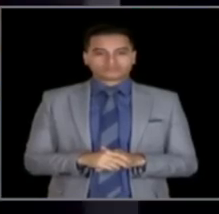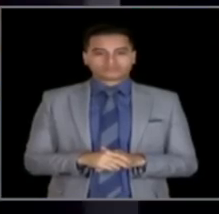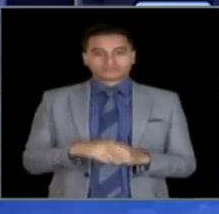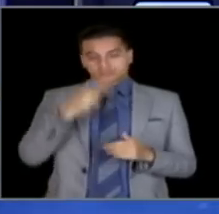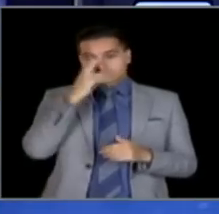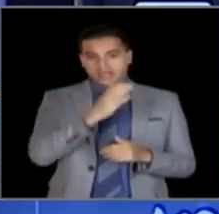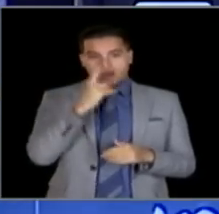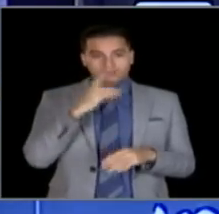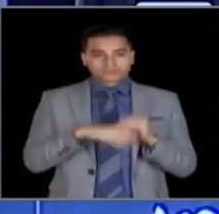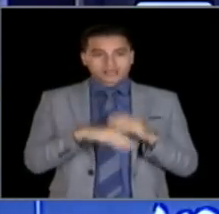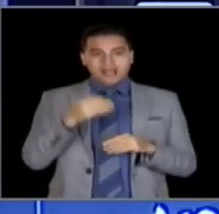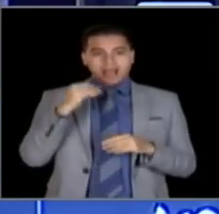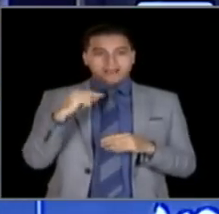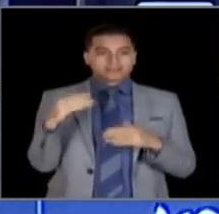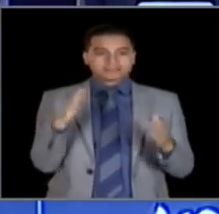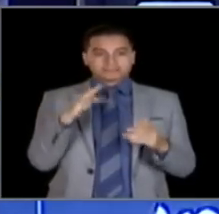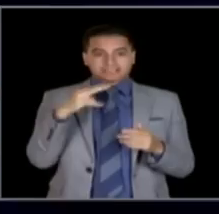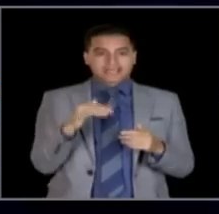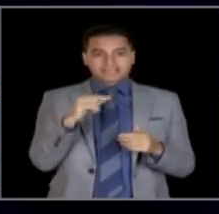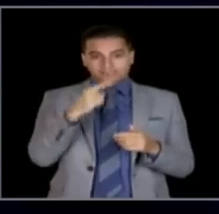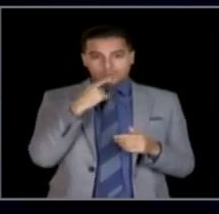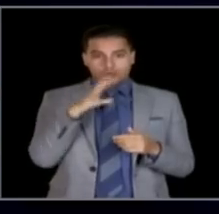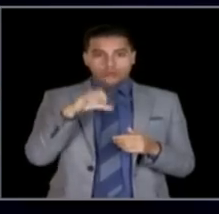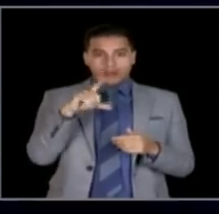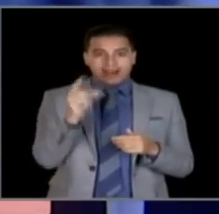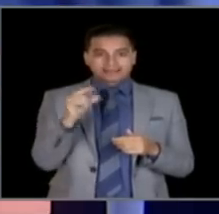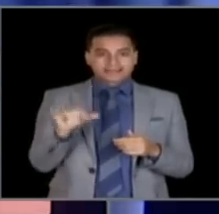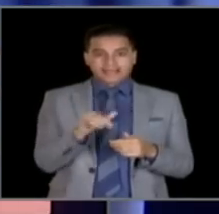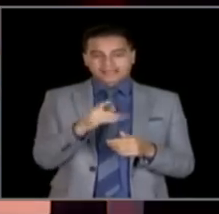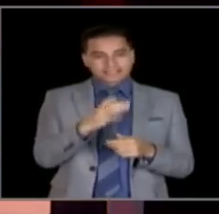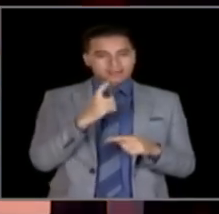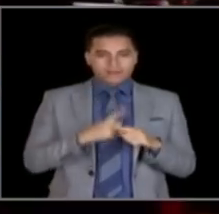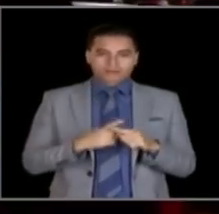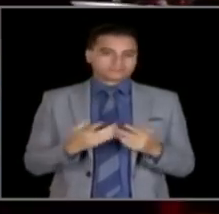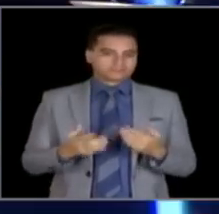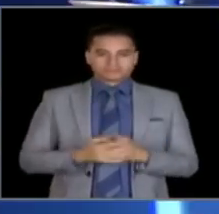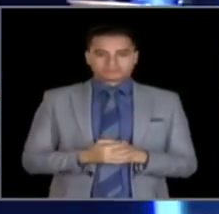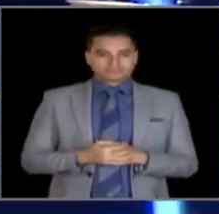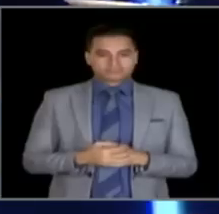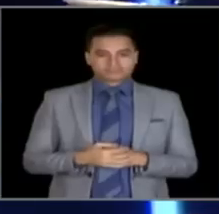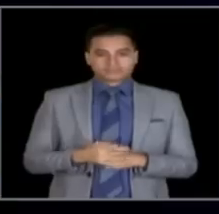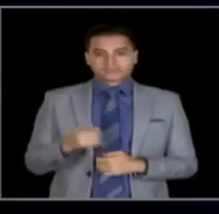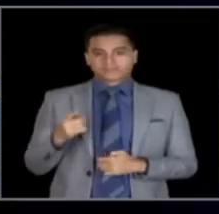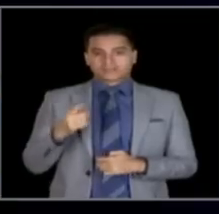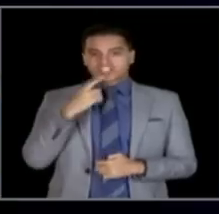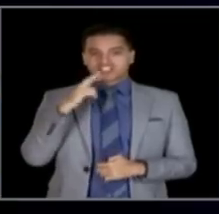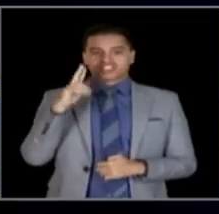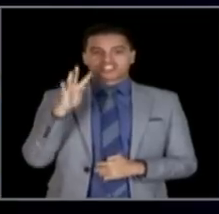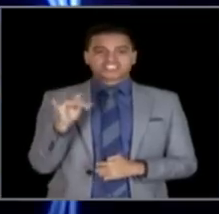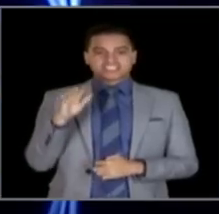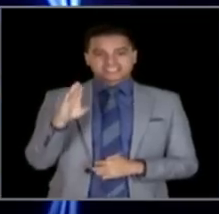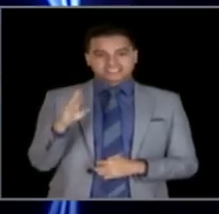مين اللي هيجاوب؟ أحمد سعيد. هولندا. إجابة خاطئة. إسبانيا. مين اللي قال تشيك؟